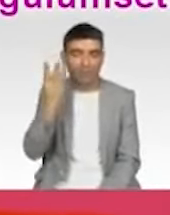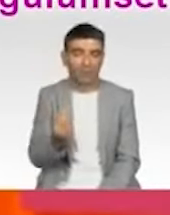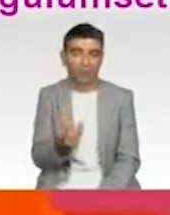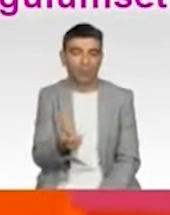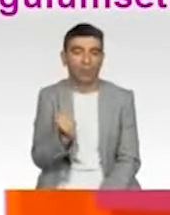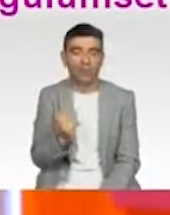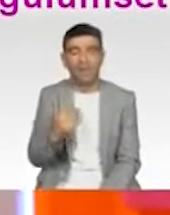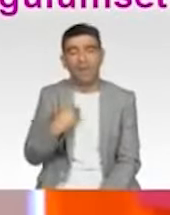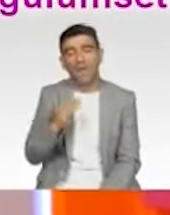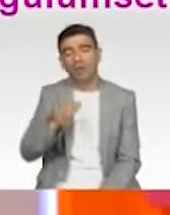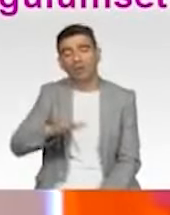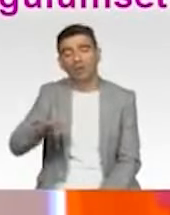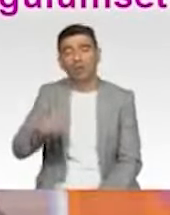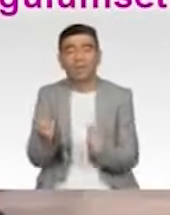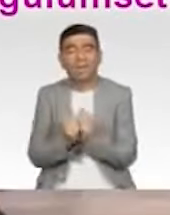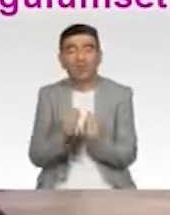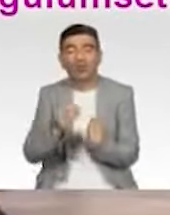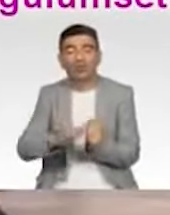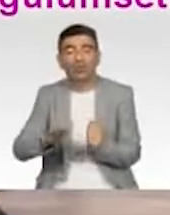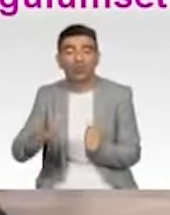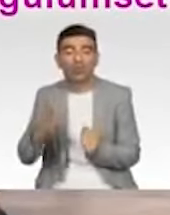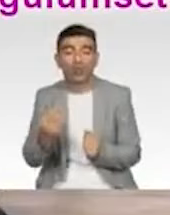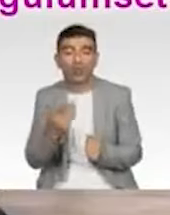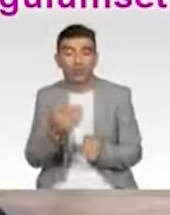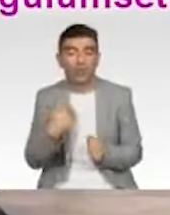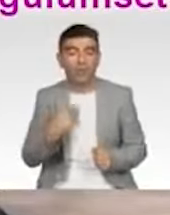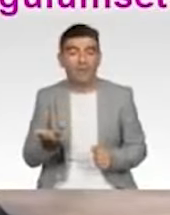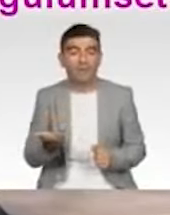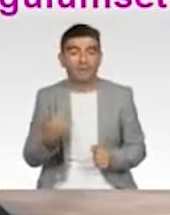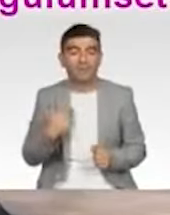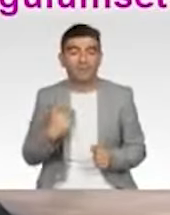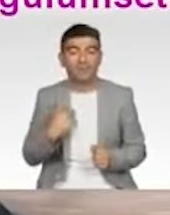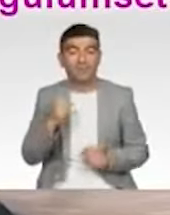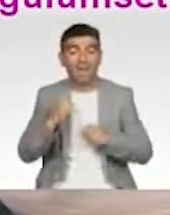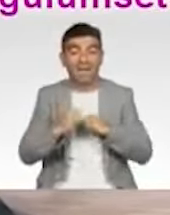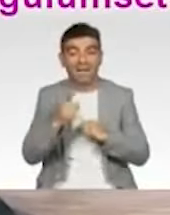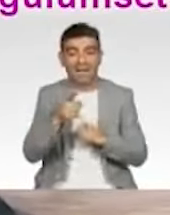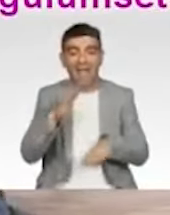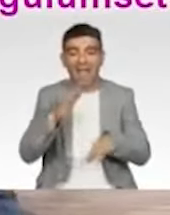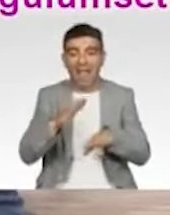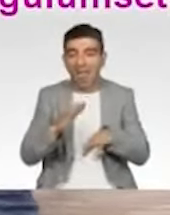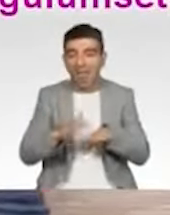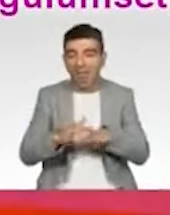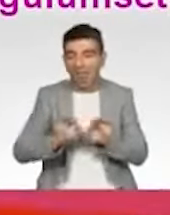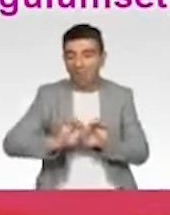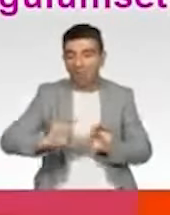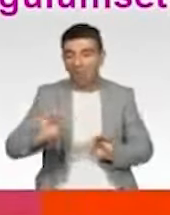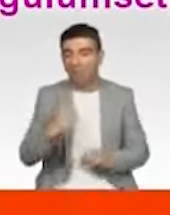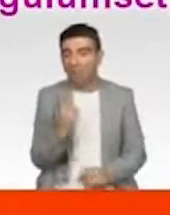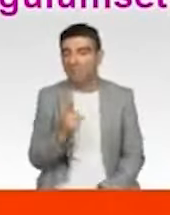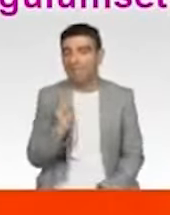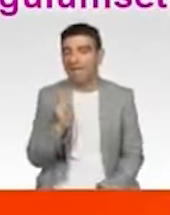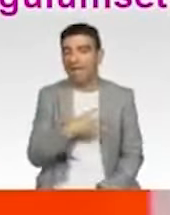Ben çocukla çocuk olan bir insanım. Enerjim sen çok hareketli bak, bir insanım. Sen elin maşalı bir kayınvalide olsun mu? Ben